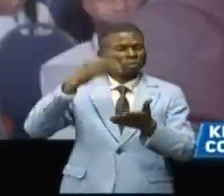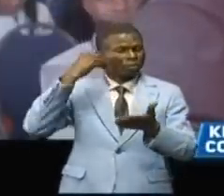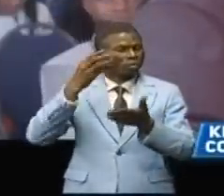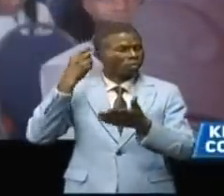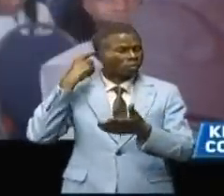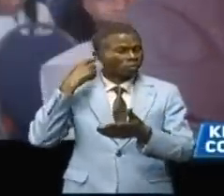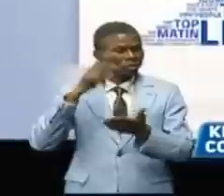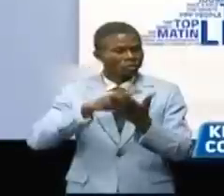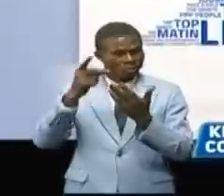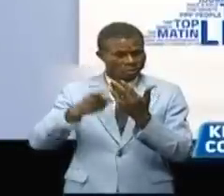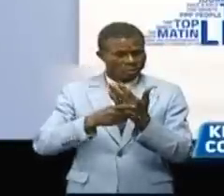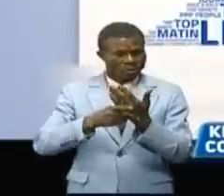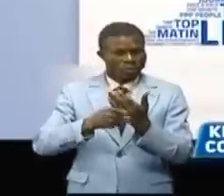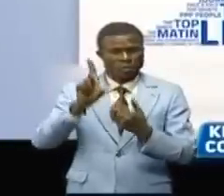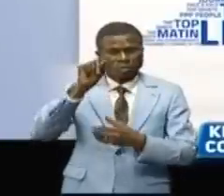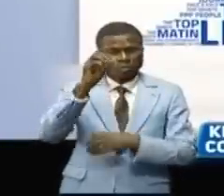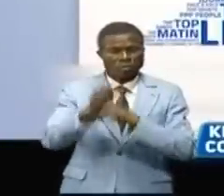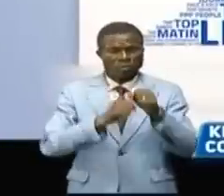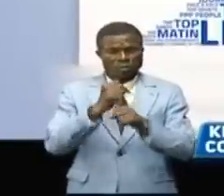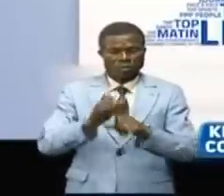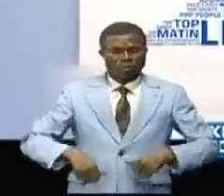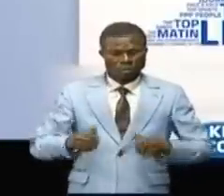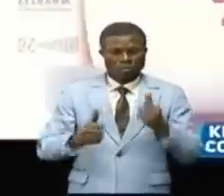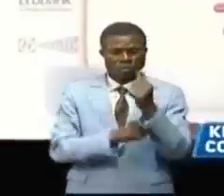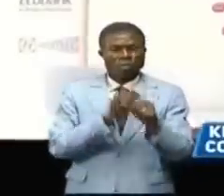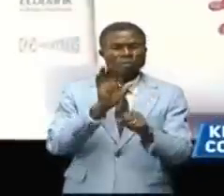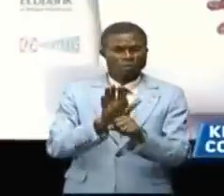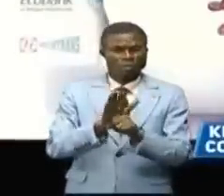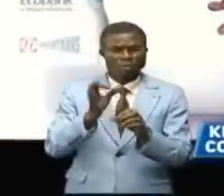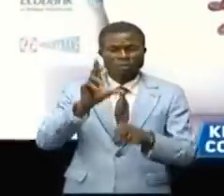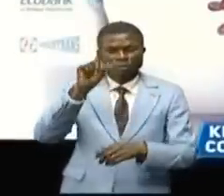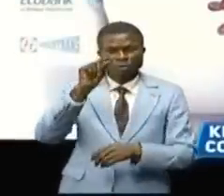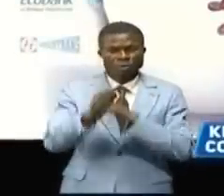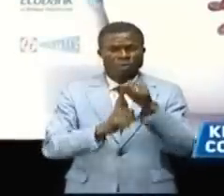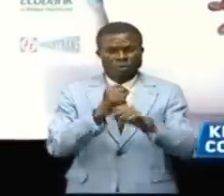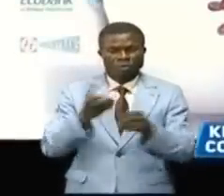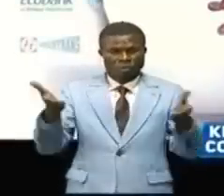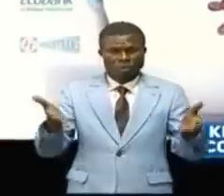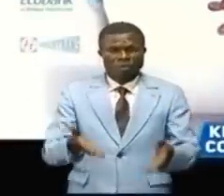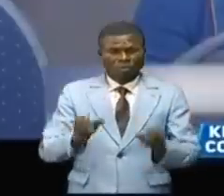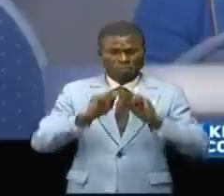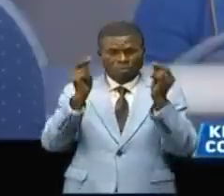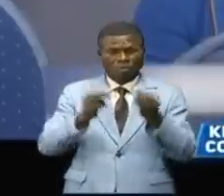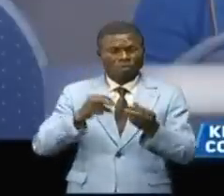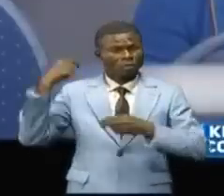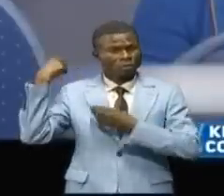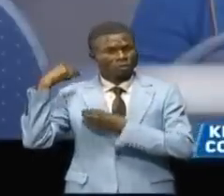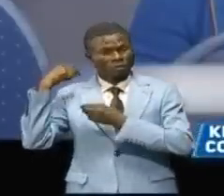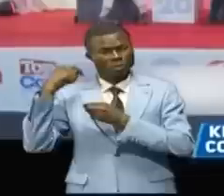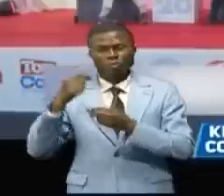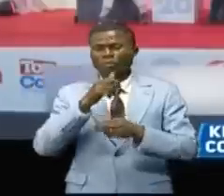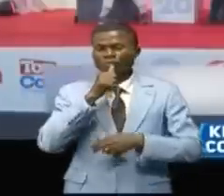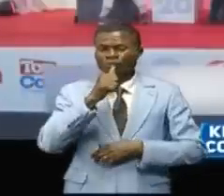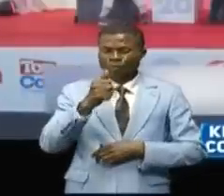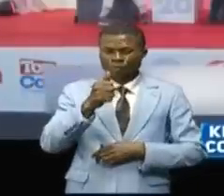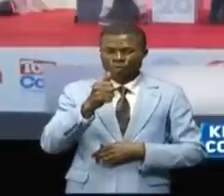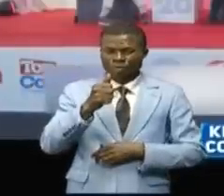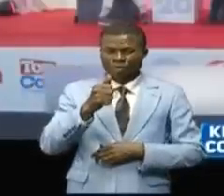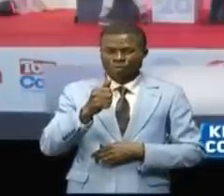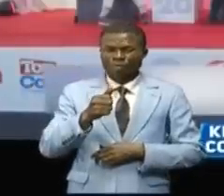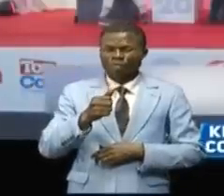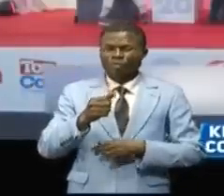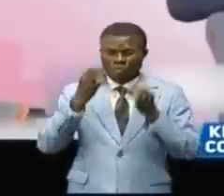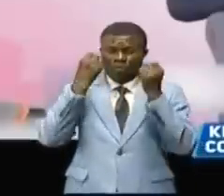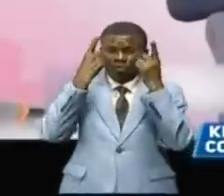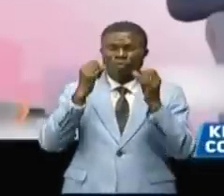partout. S'il est vrai que 20 ans dans une vie humaine, c'est beaucoup, 20 ans d'existence pour un organe de presse, c'est génial, c'est extraordinaire et ça